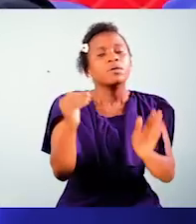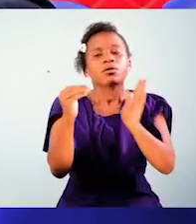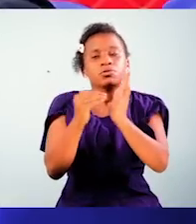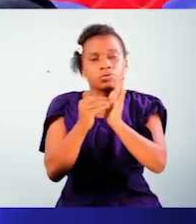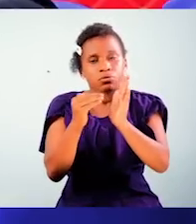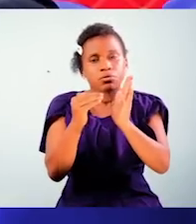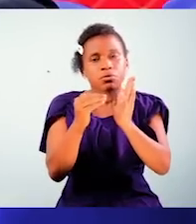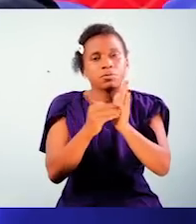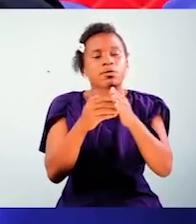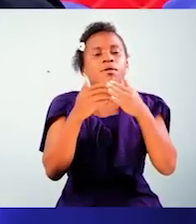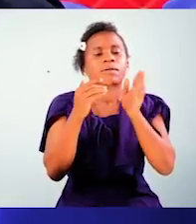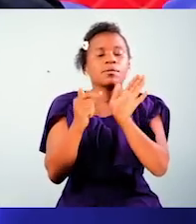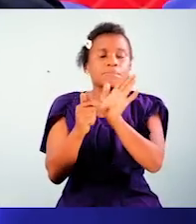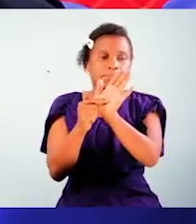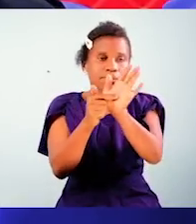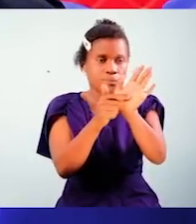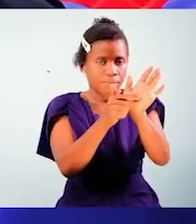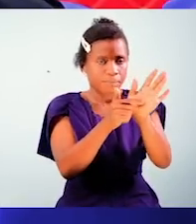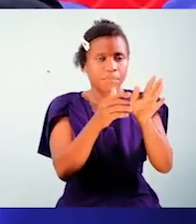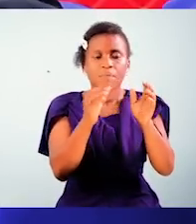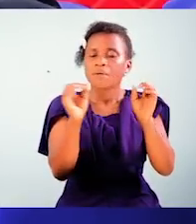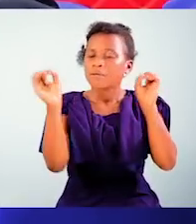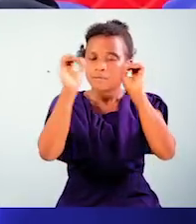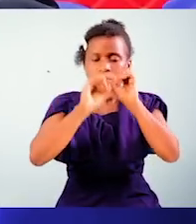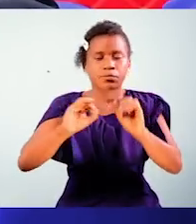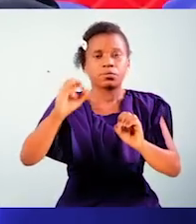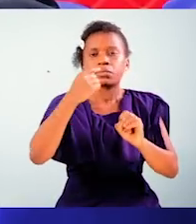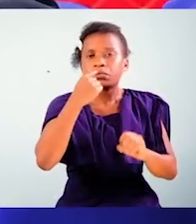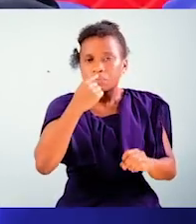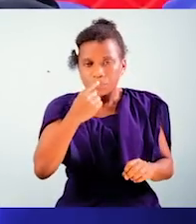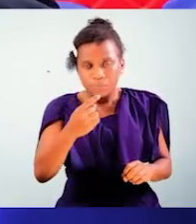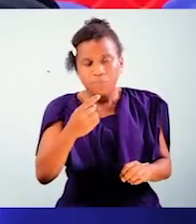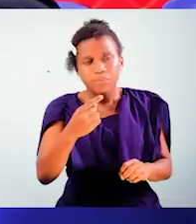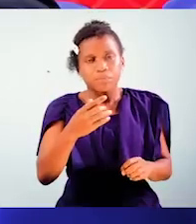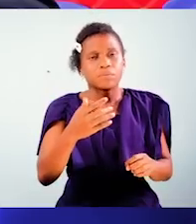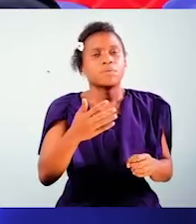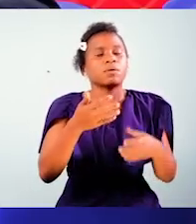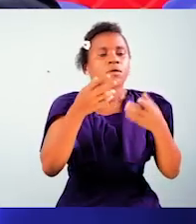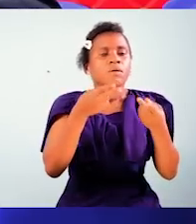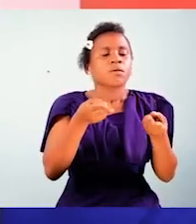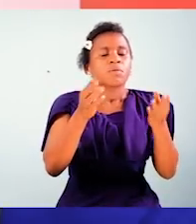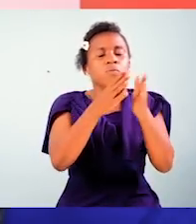mama, katiba, haijasema nguvu ya mapendekezo yatachukuliwa ukubwa kiasi gani.